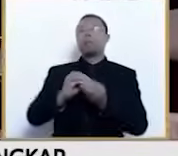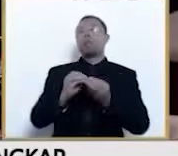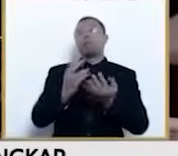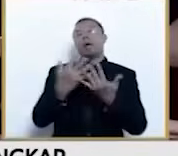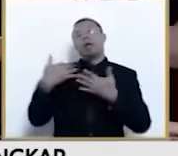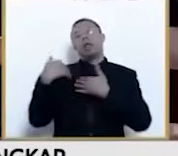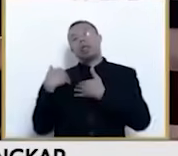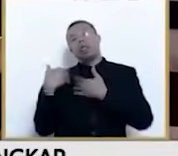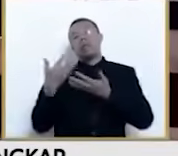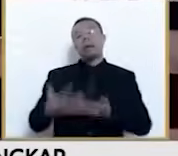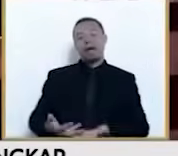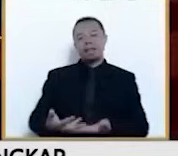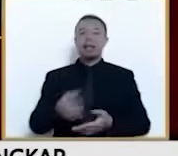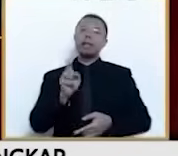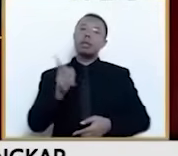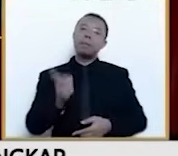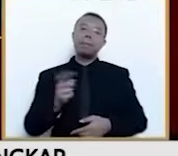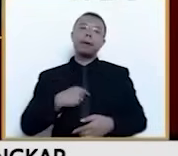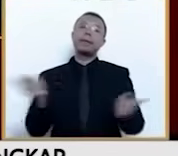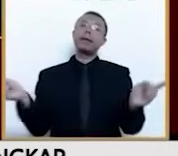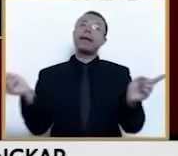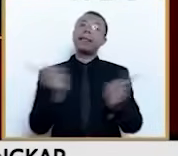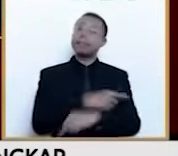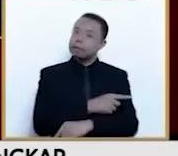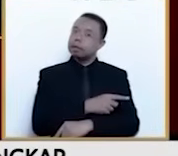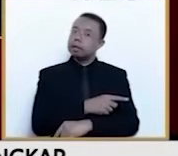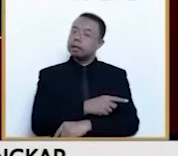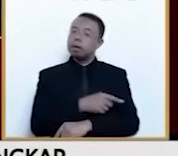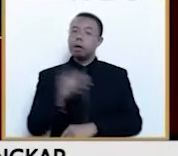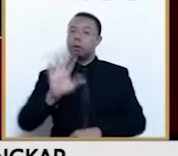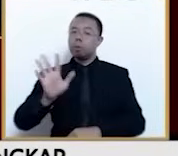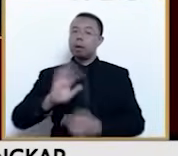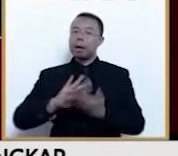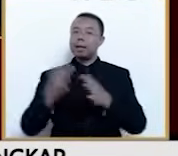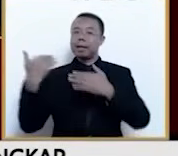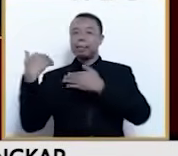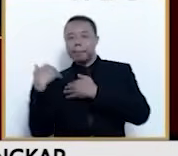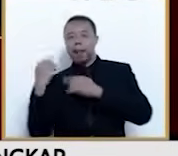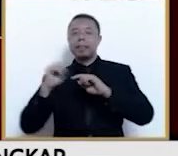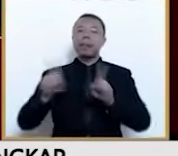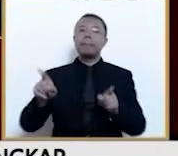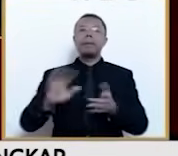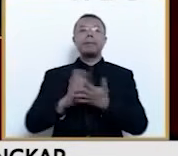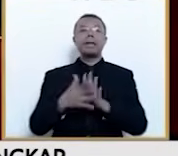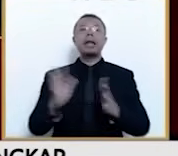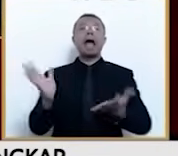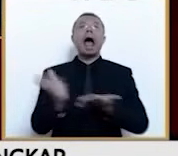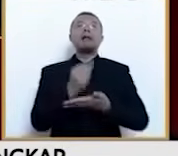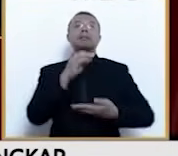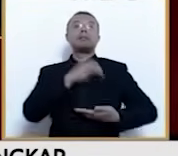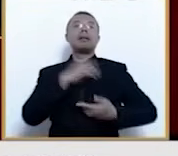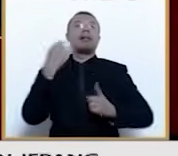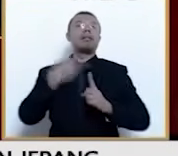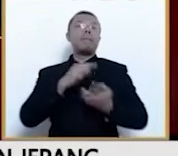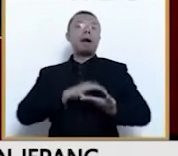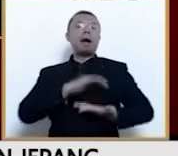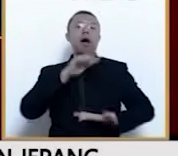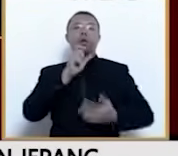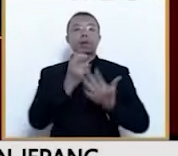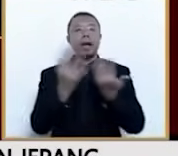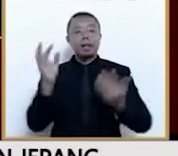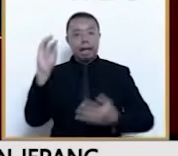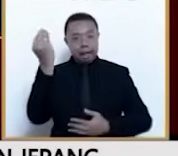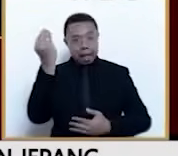untuk itu justru kami ingin membalikkan ini bukan menjadi beban tetapi menjadi penghasilan bagi